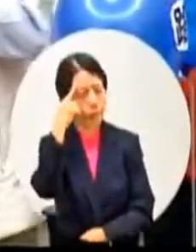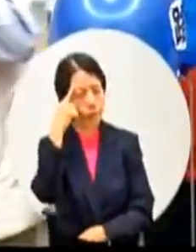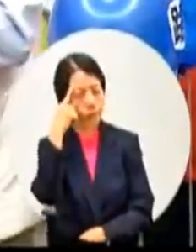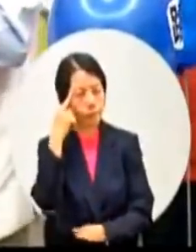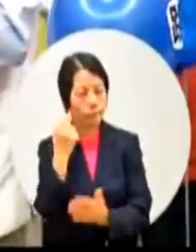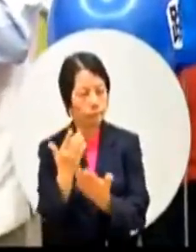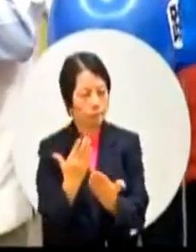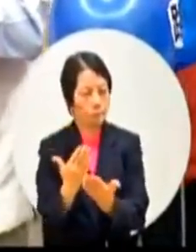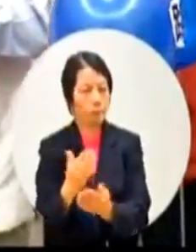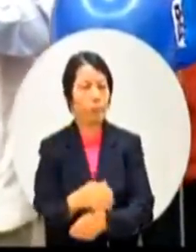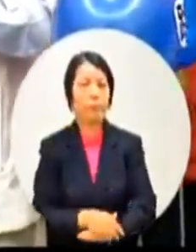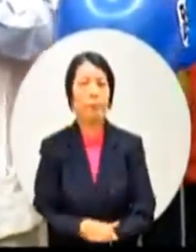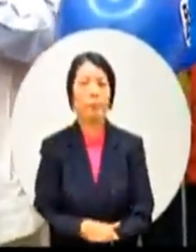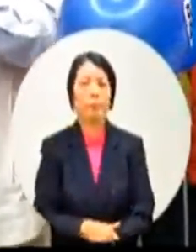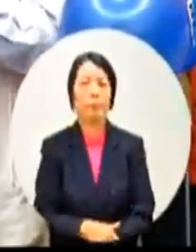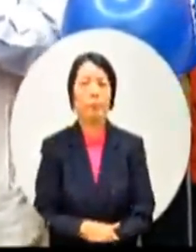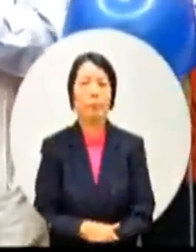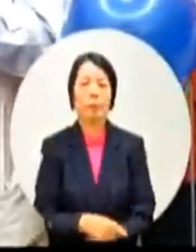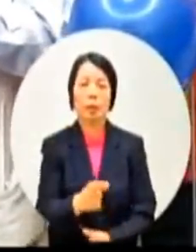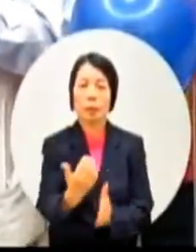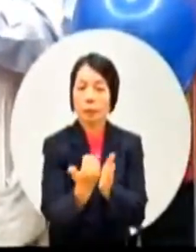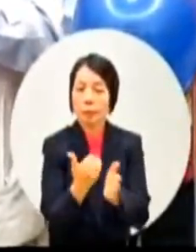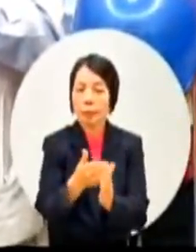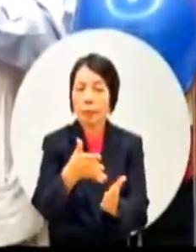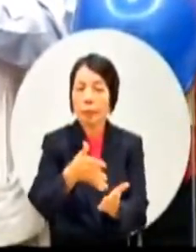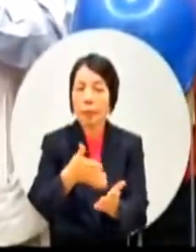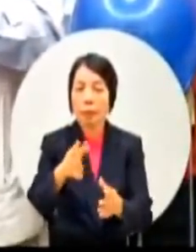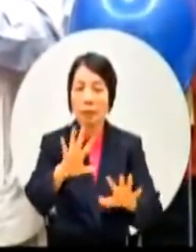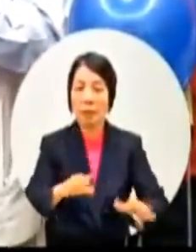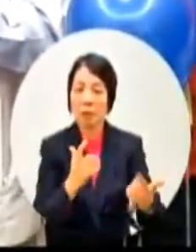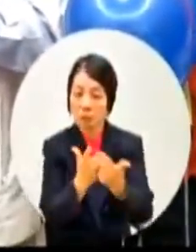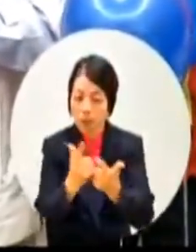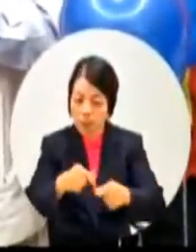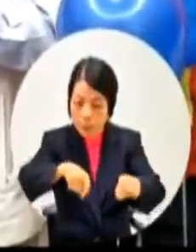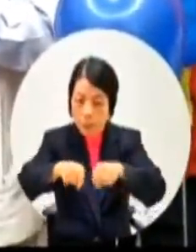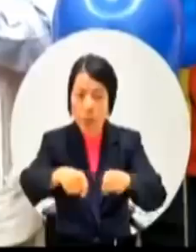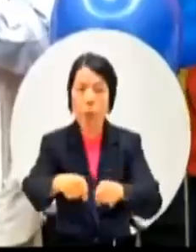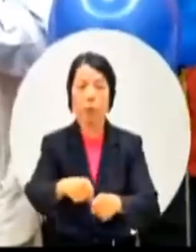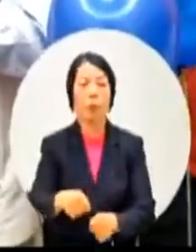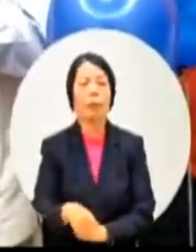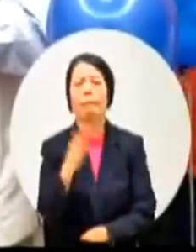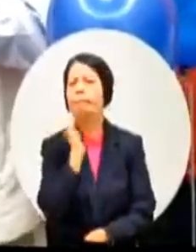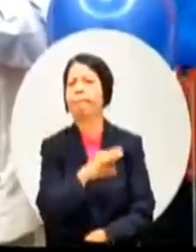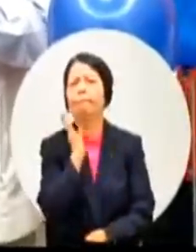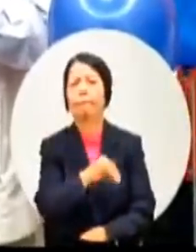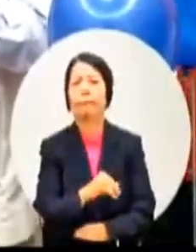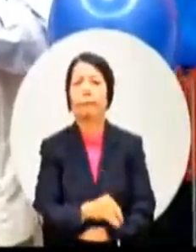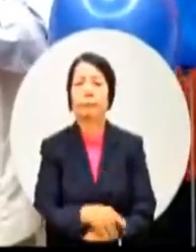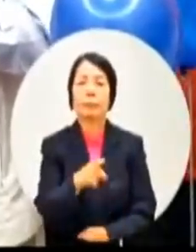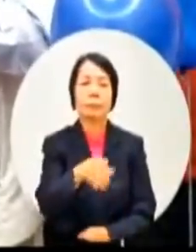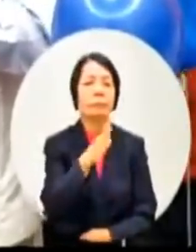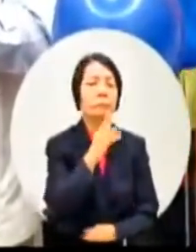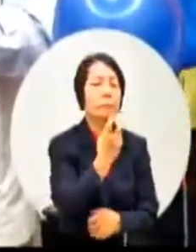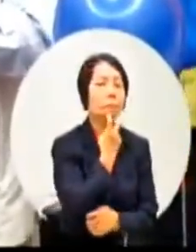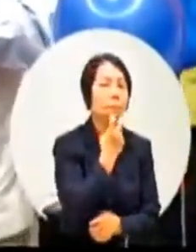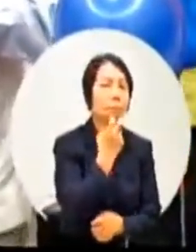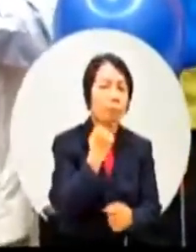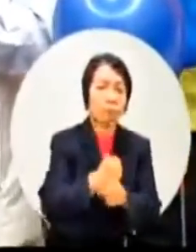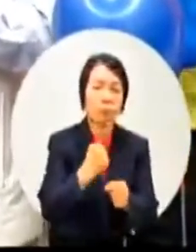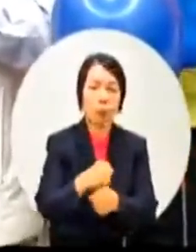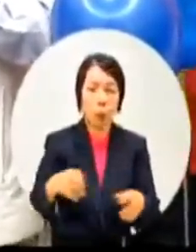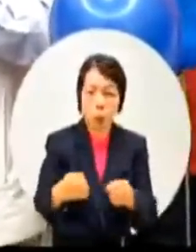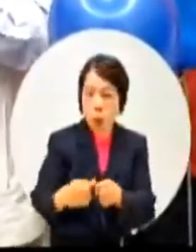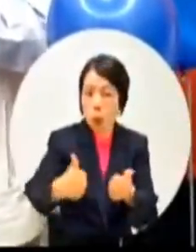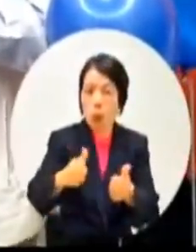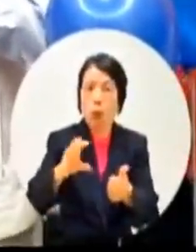你是用配套讲这个也没用啊！你是中央有跟他做一个协商吗？内政部早早就规范